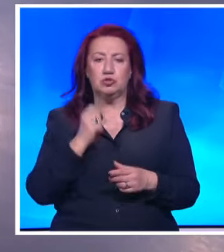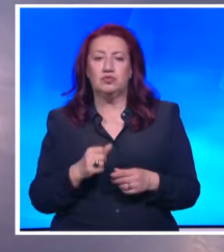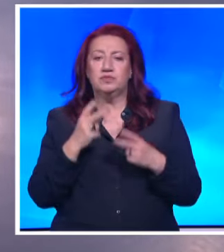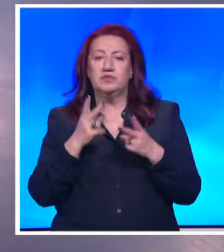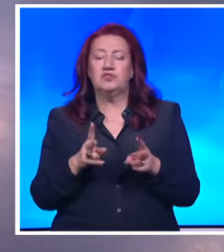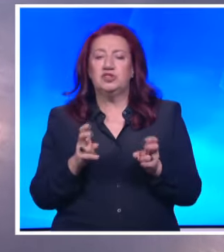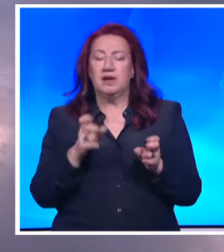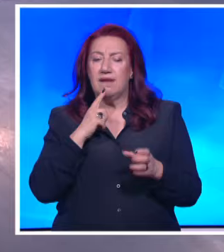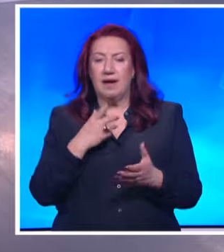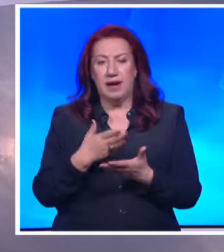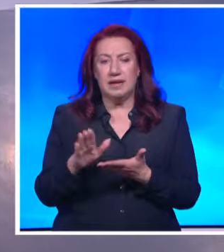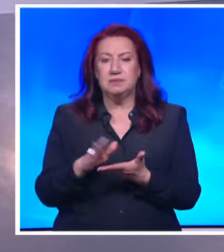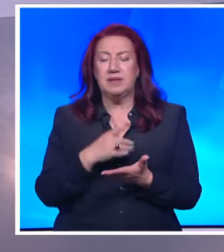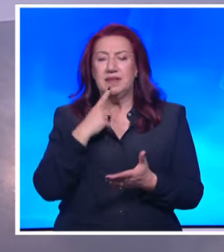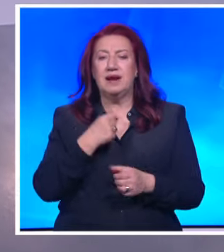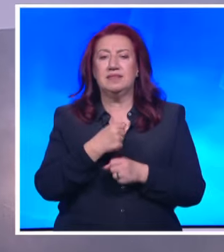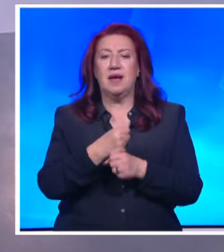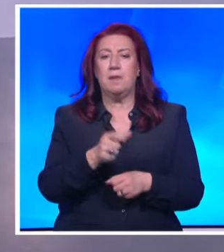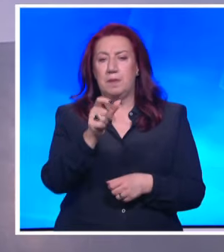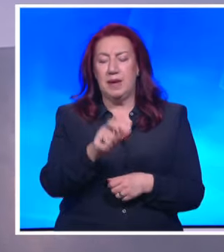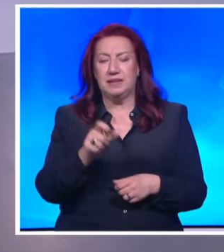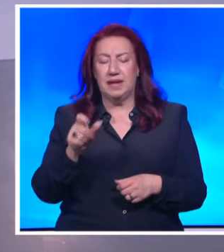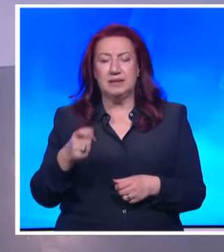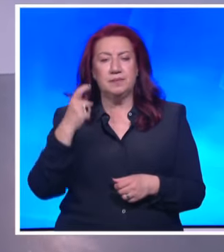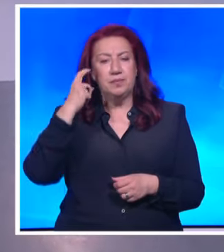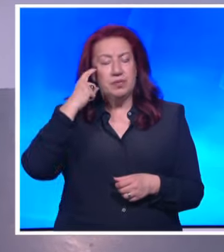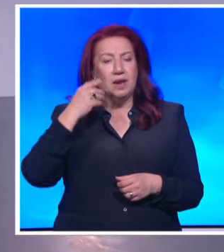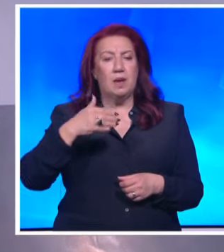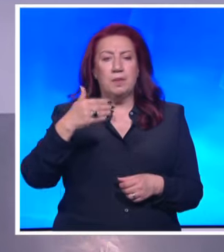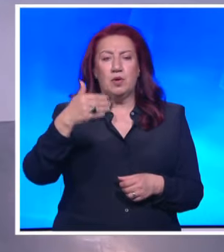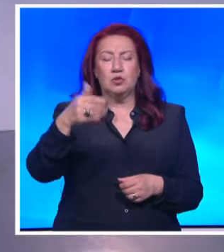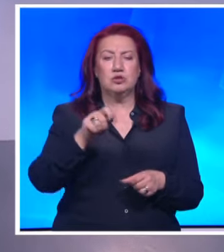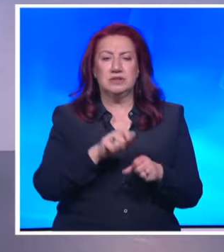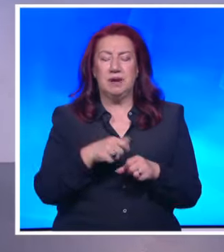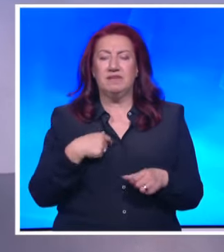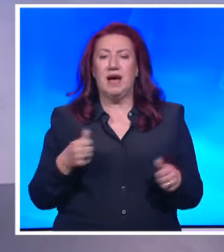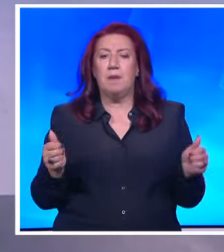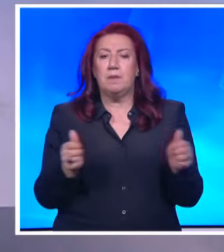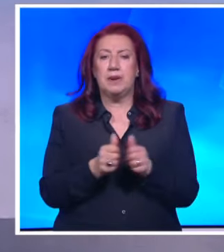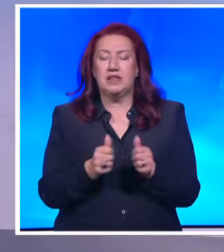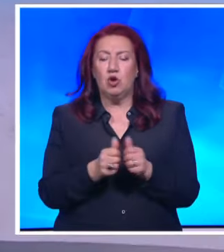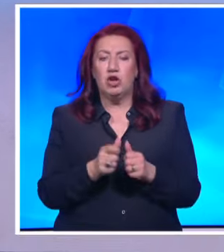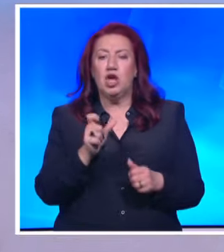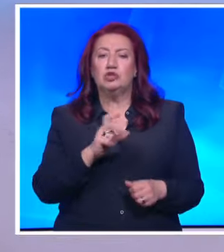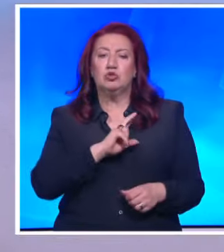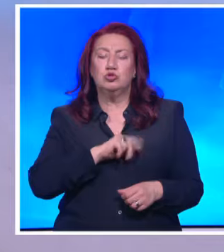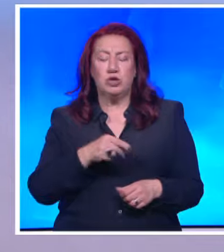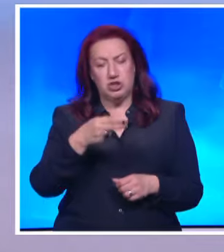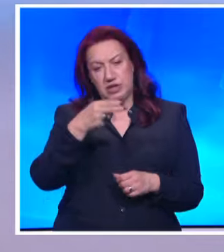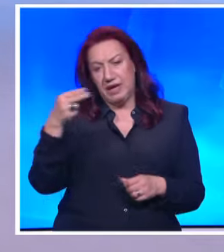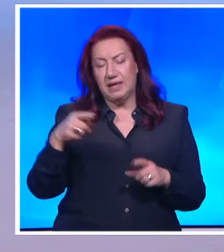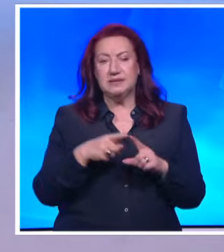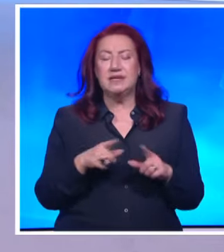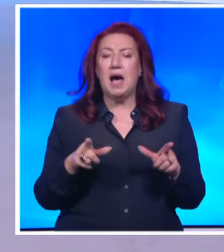разпределят мандатите в 50-то народно събрание. Прогнозата направиха специално за BTV нашите партньори от социологическата агенция Marketings на